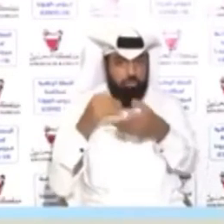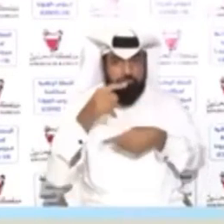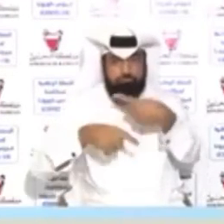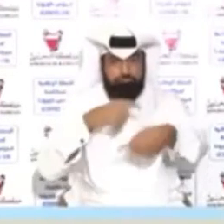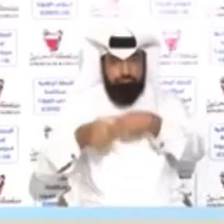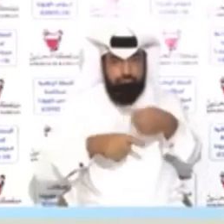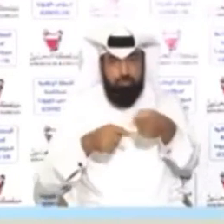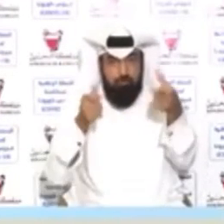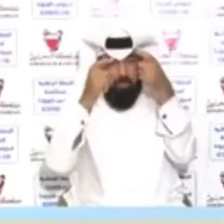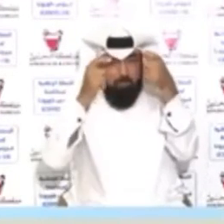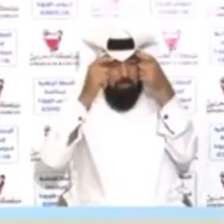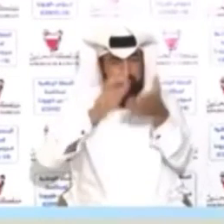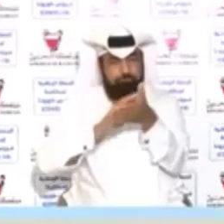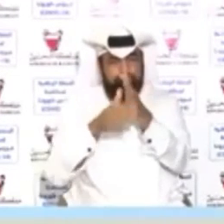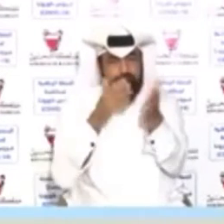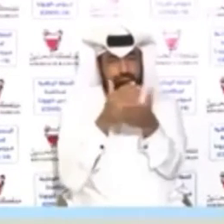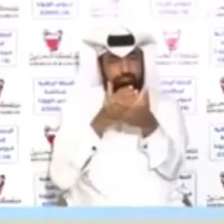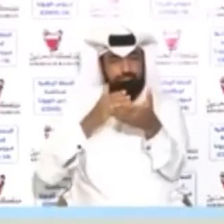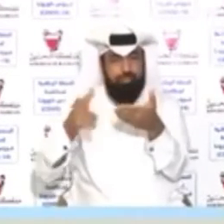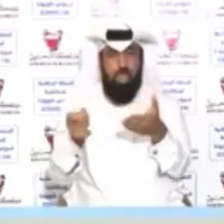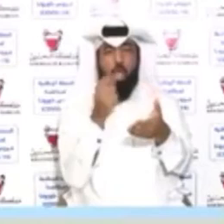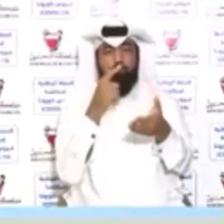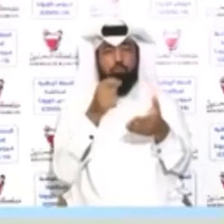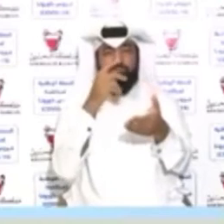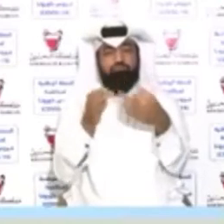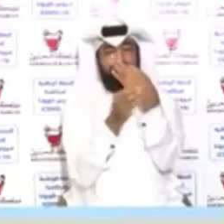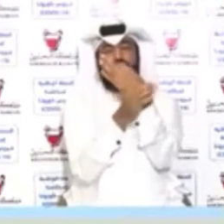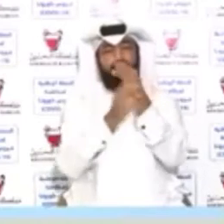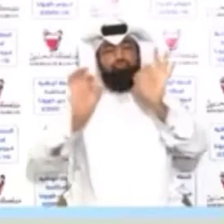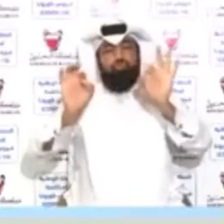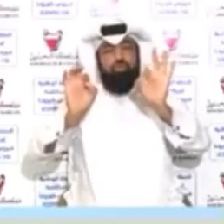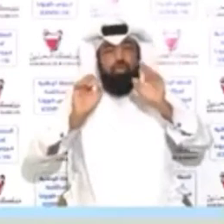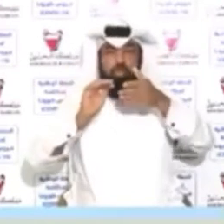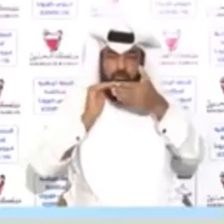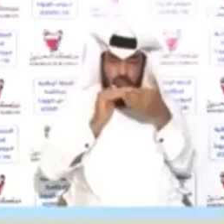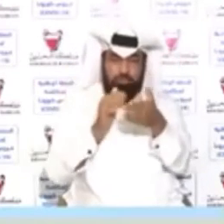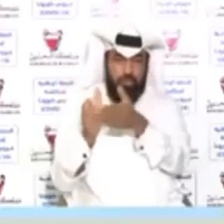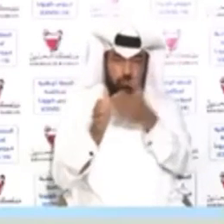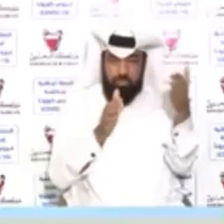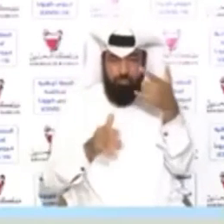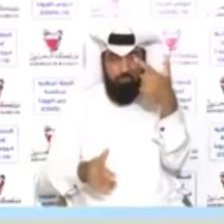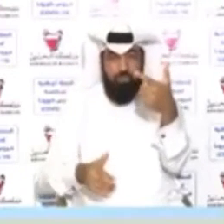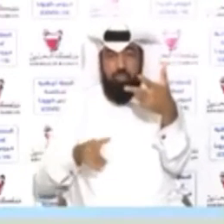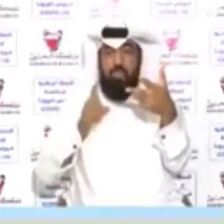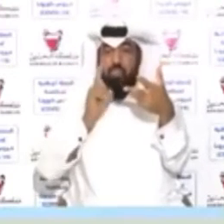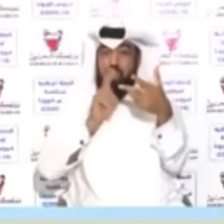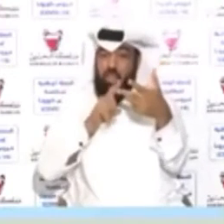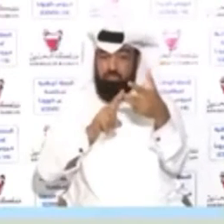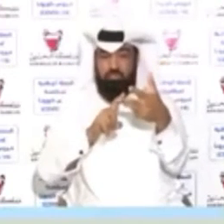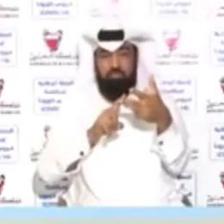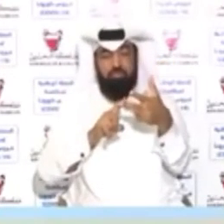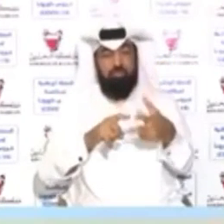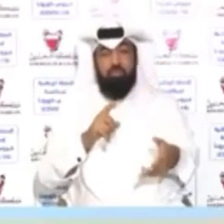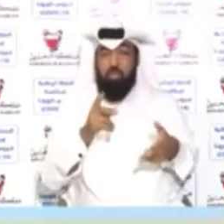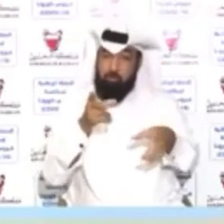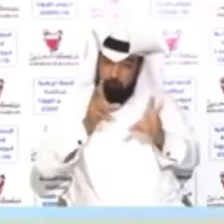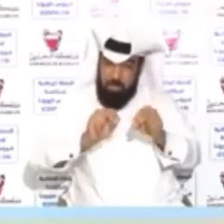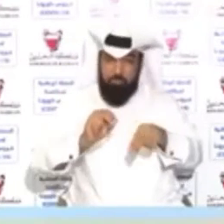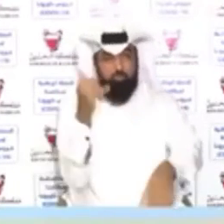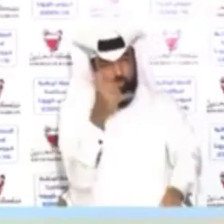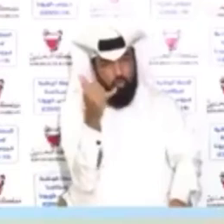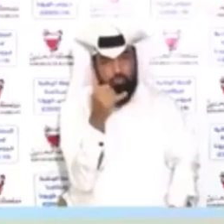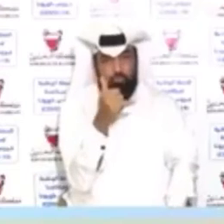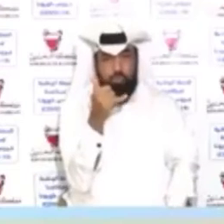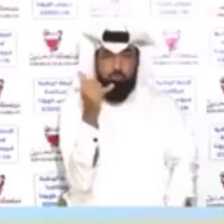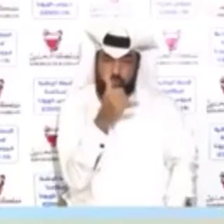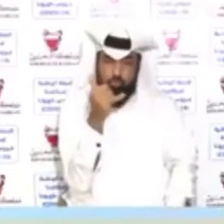سرعة علاجها وسرعة تعافيها بإذن الله. نؤكد على ضرورة الاتصال على رقم